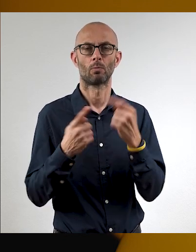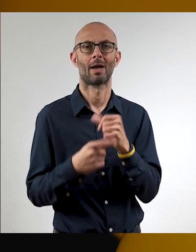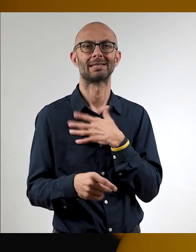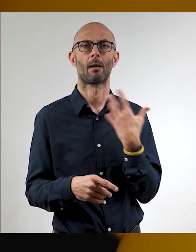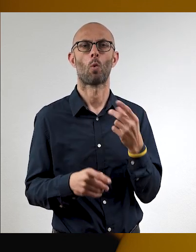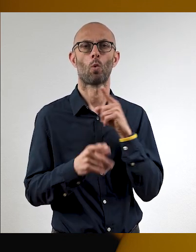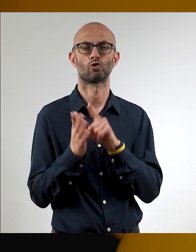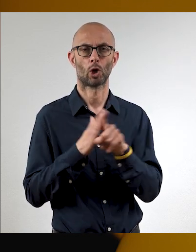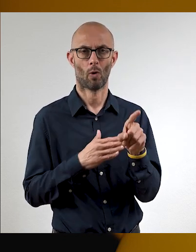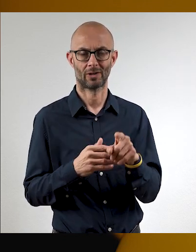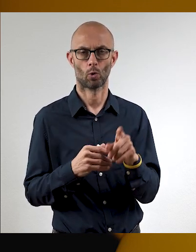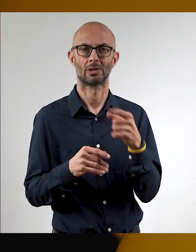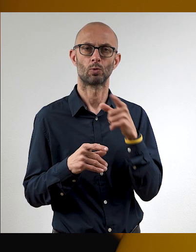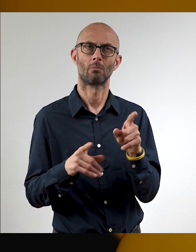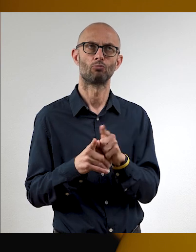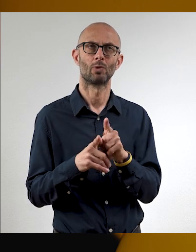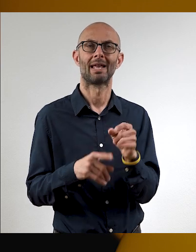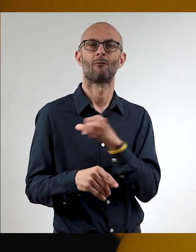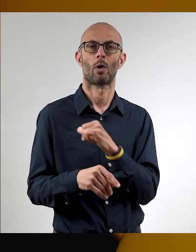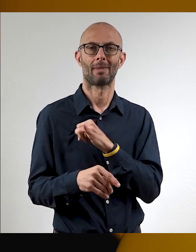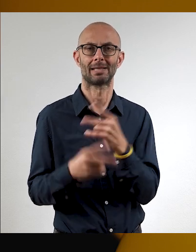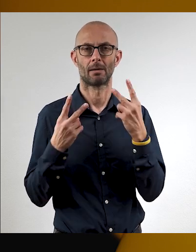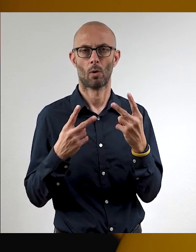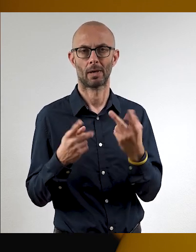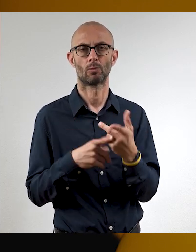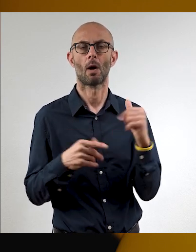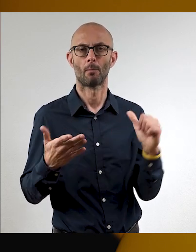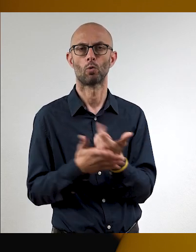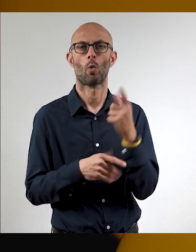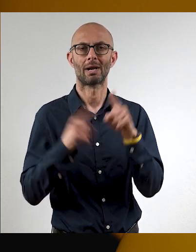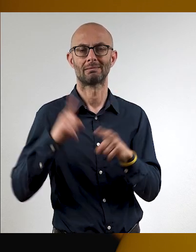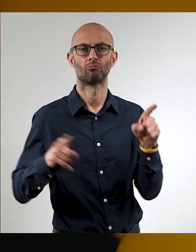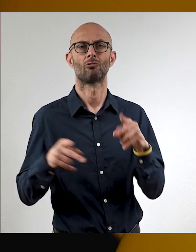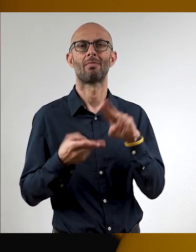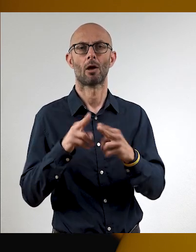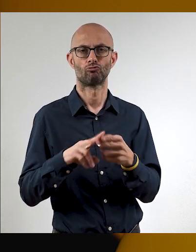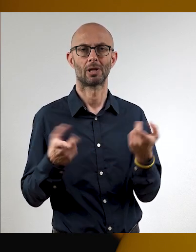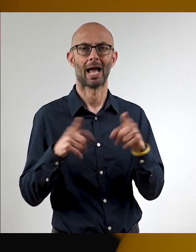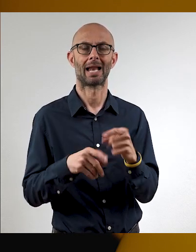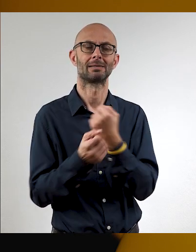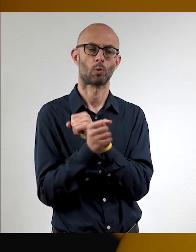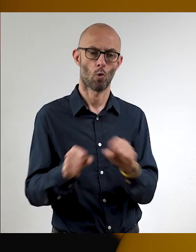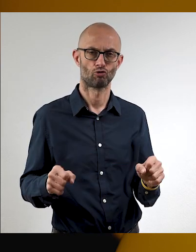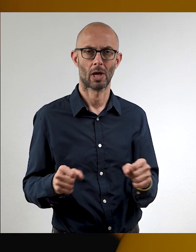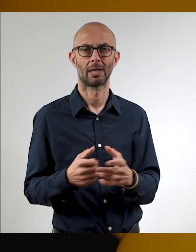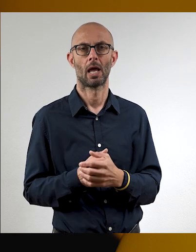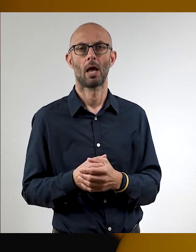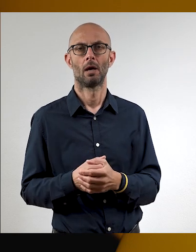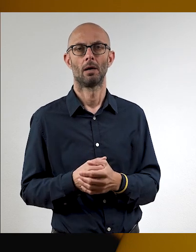učinkovitost, so tukaj na mestu tudi informacije zopet o različnih načinih, bodi si sproščanja.